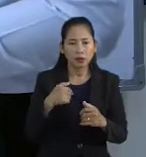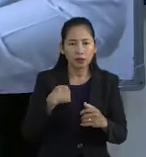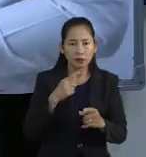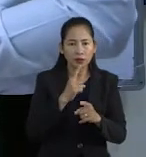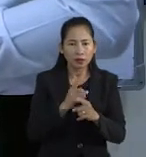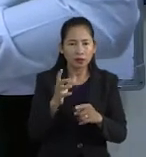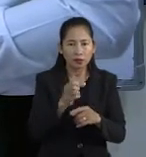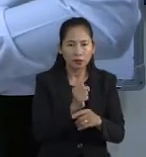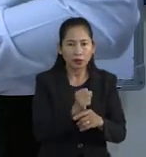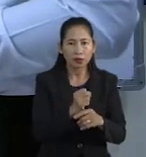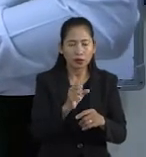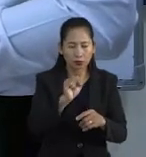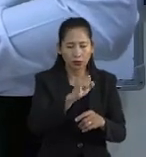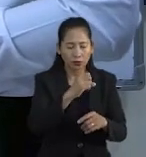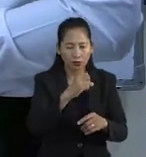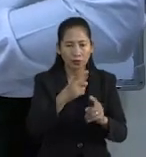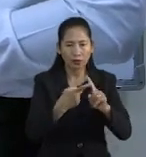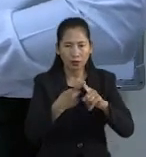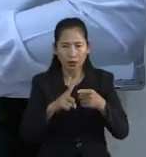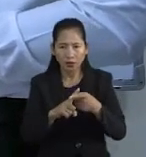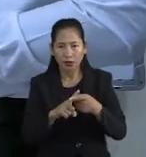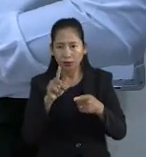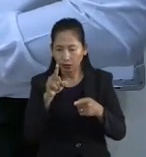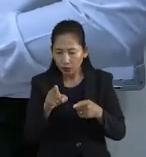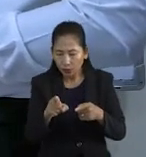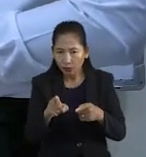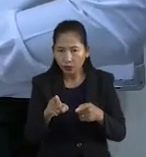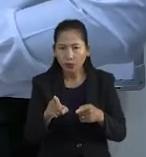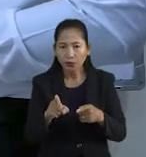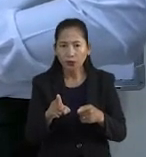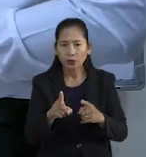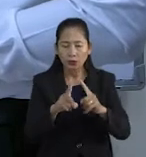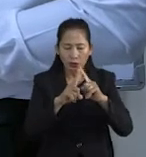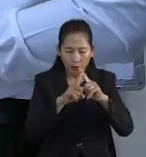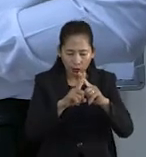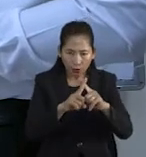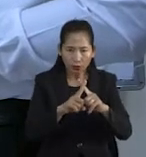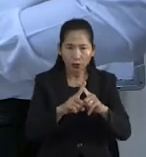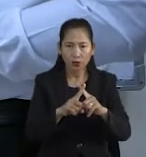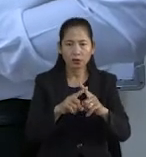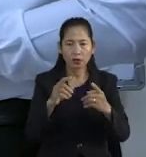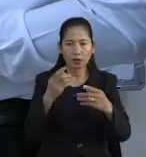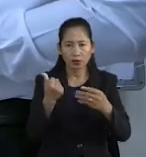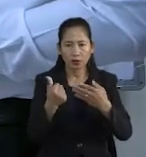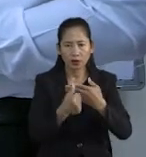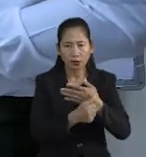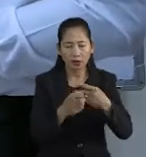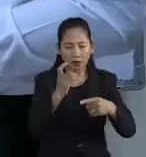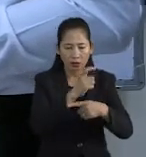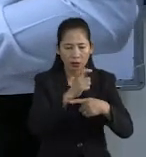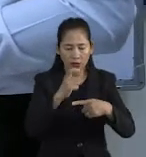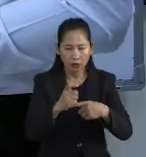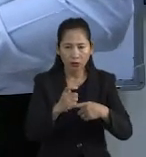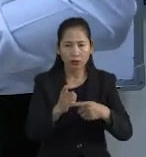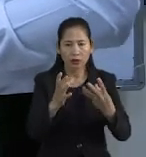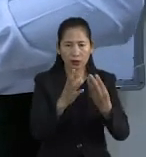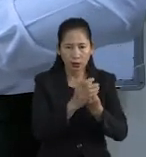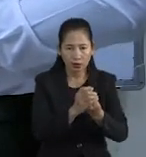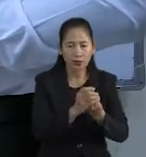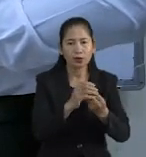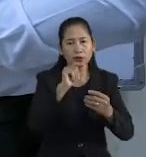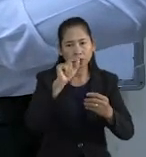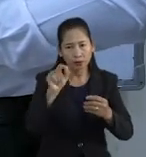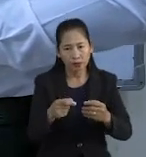dưỡng trời do tu lấy nô và tu lấy nô côn nâng đầm lại tùng lấy chầm nón tu